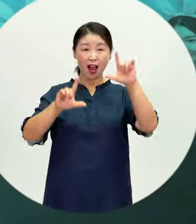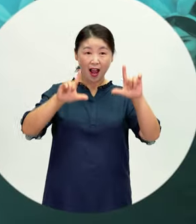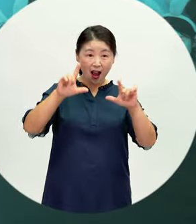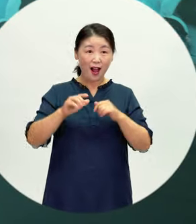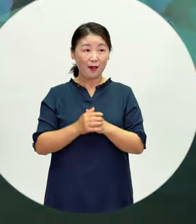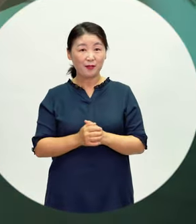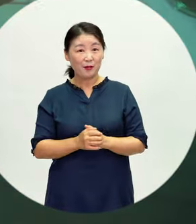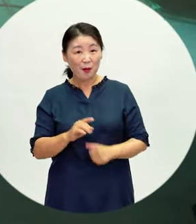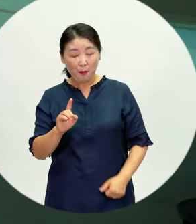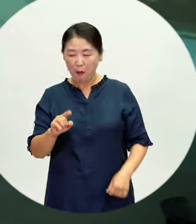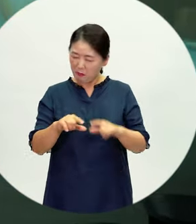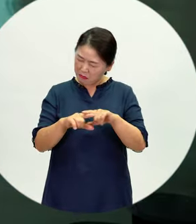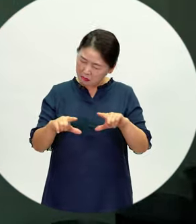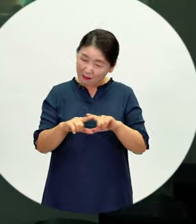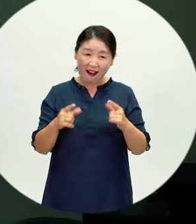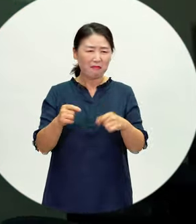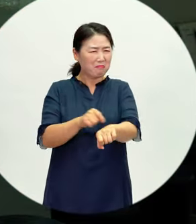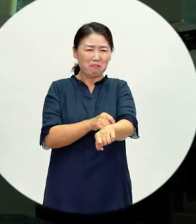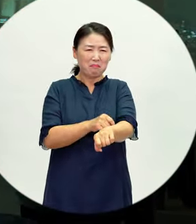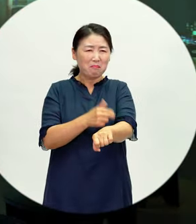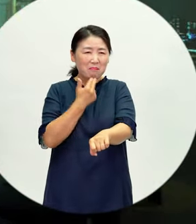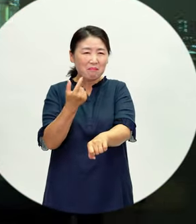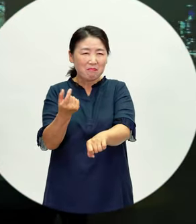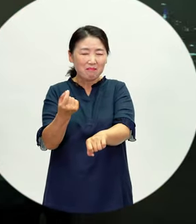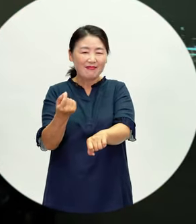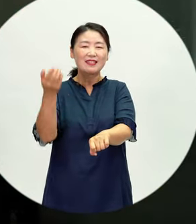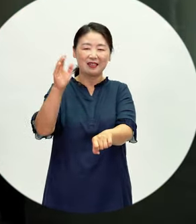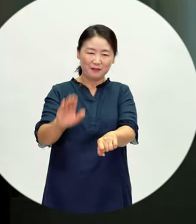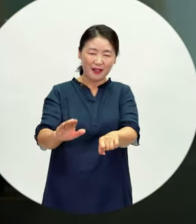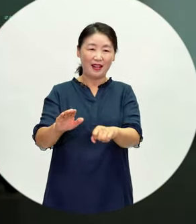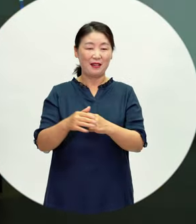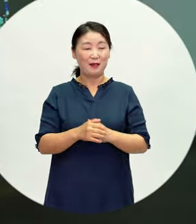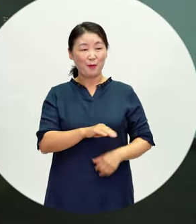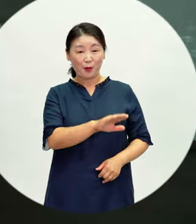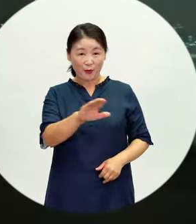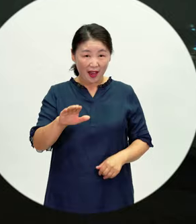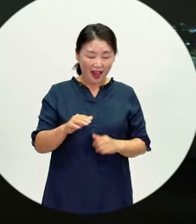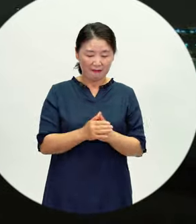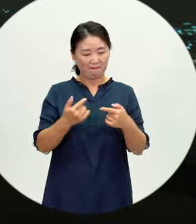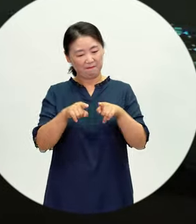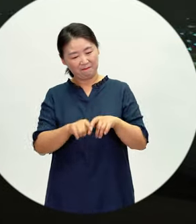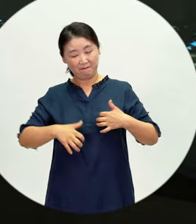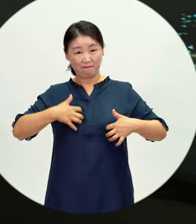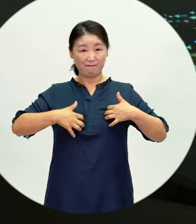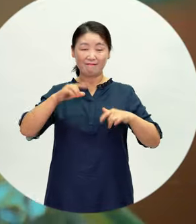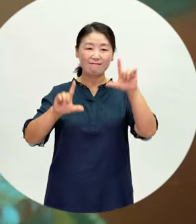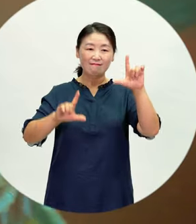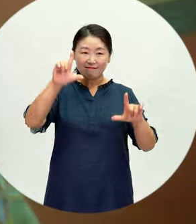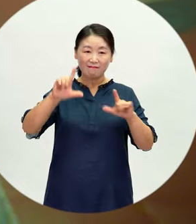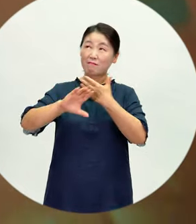우리가 보기엔 어딘가 사소하고 특별할 것이 없어 보입니다. 하지만 그 안에서 우리가 함께하고 즐기는 모습은